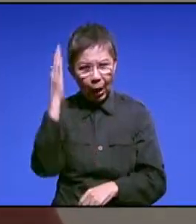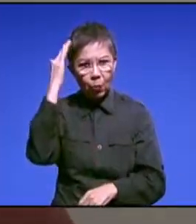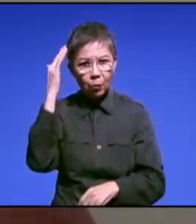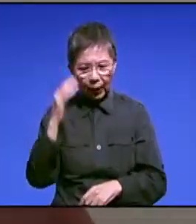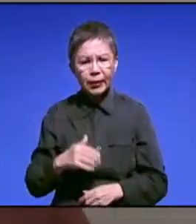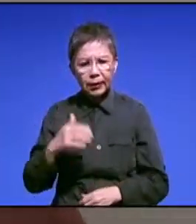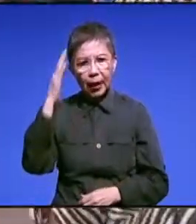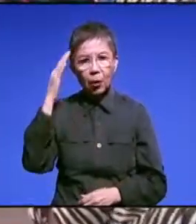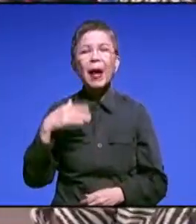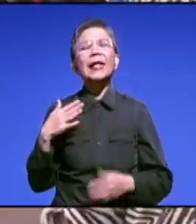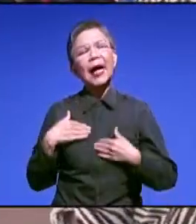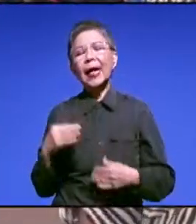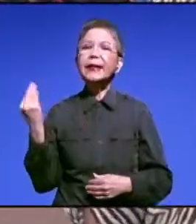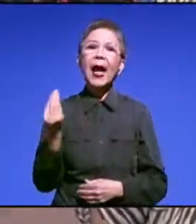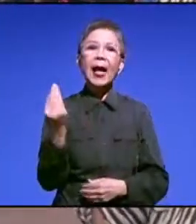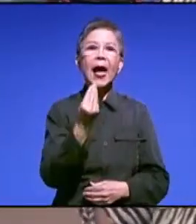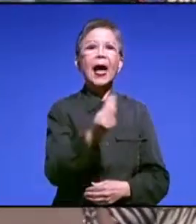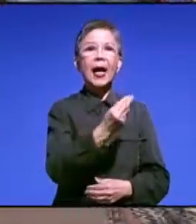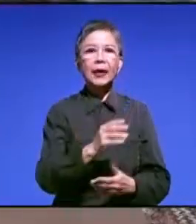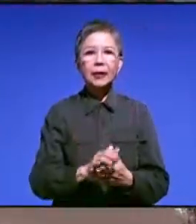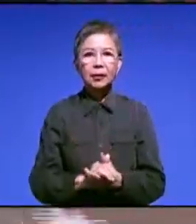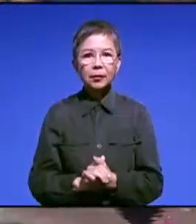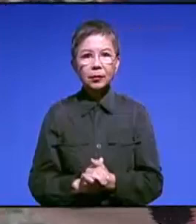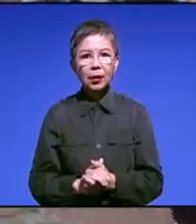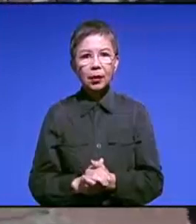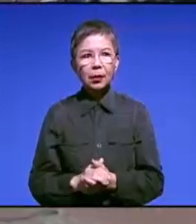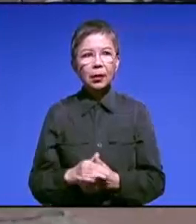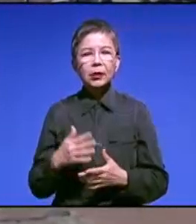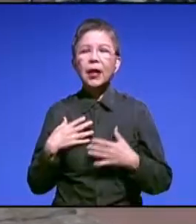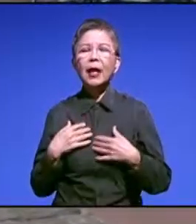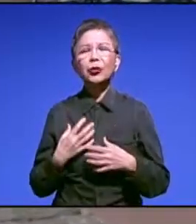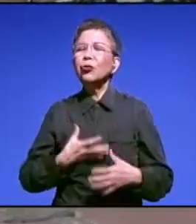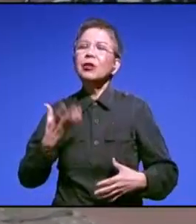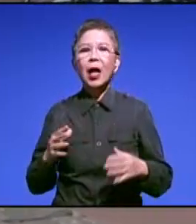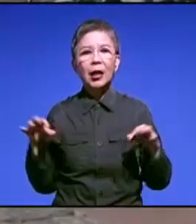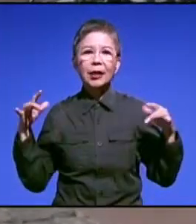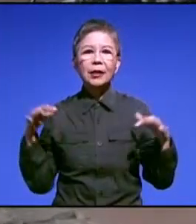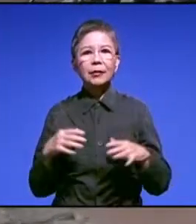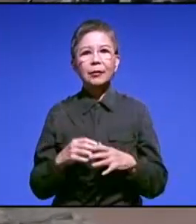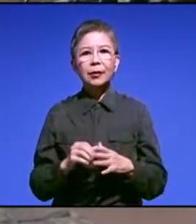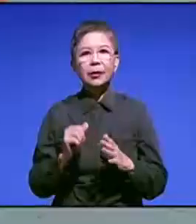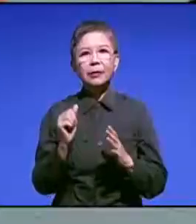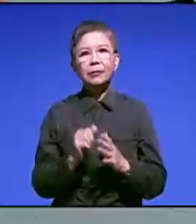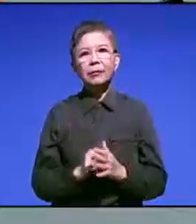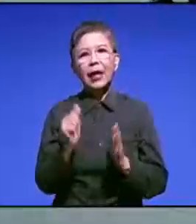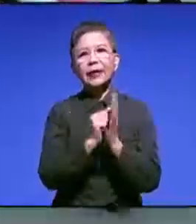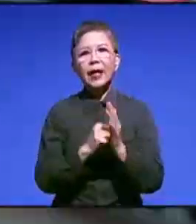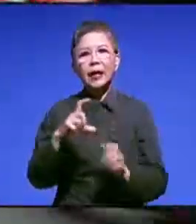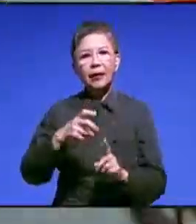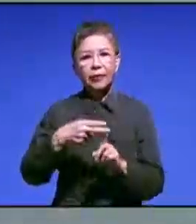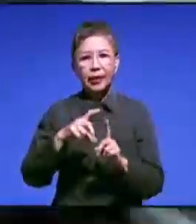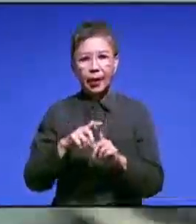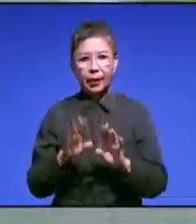makanya saya keliling tanyakan lagi kepengen nih Mas udah kangen banget secara suasana kafriday